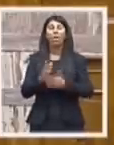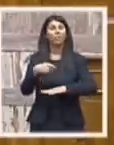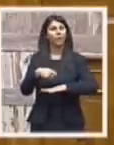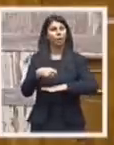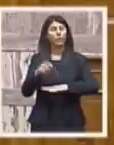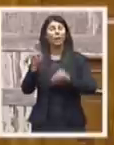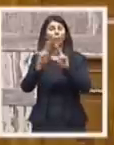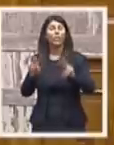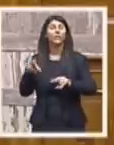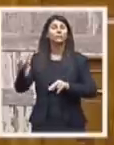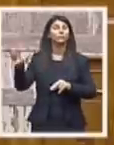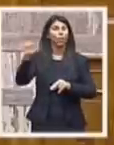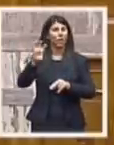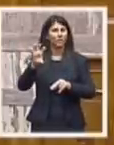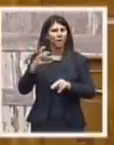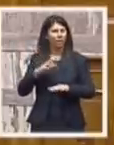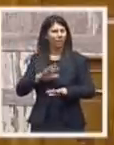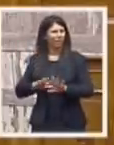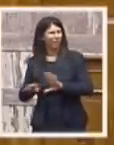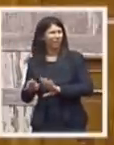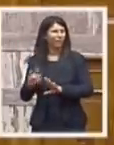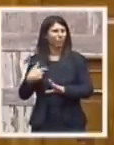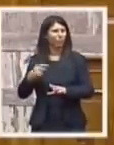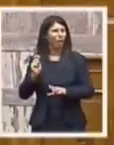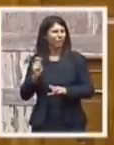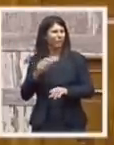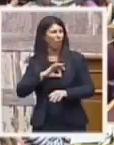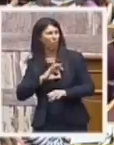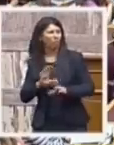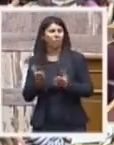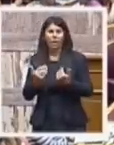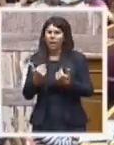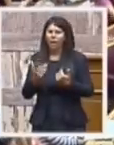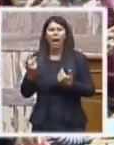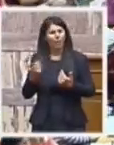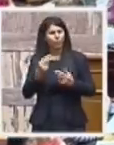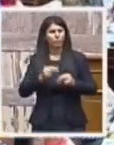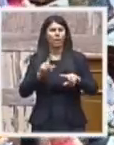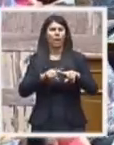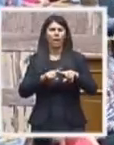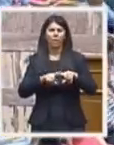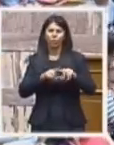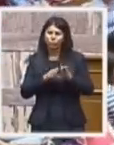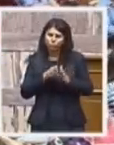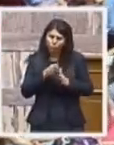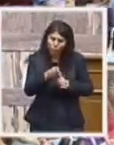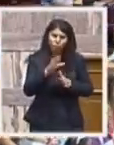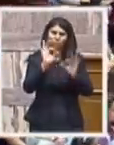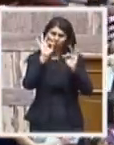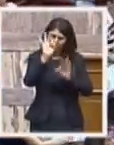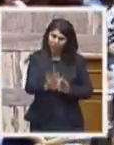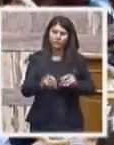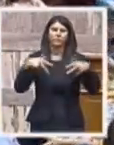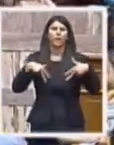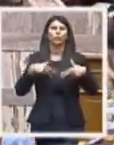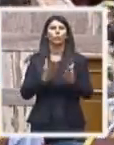φορείς, αδιάβλητους που δεν εξυπηρετούν πολιτικές σκοπιμότητες, οδηγώντας την Ελλάδα σε ένα πραγματικό κράτος δικαίου. Οι